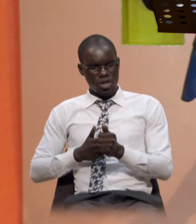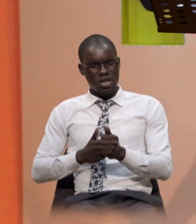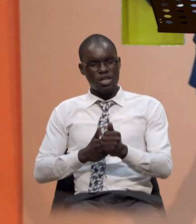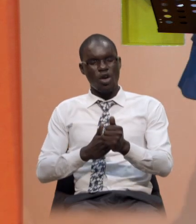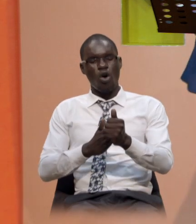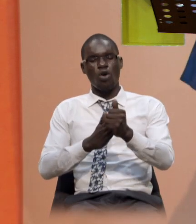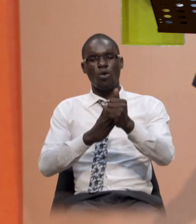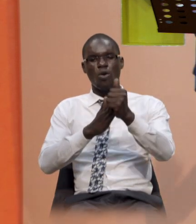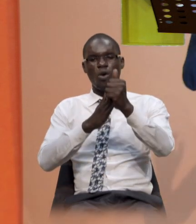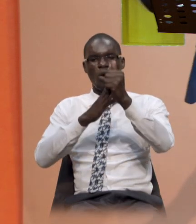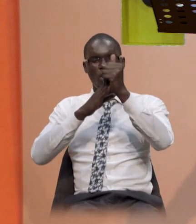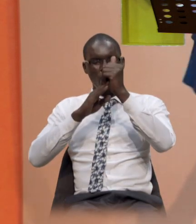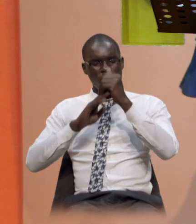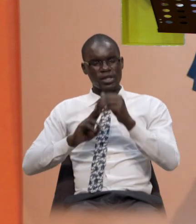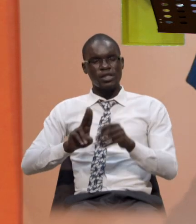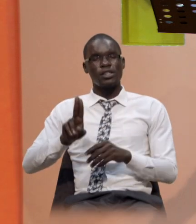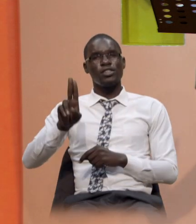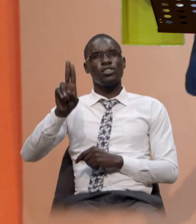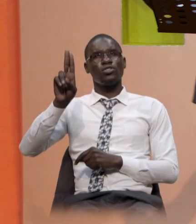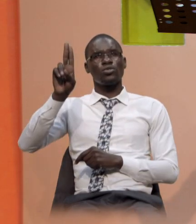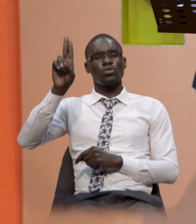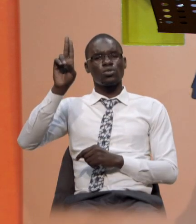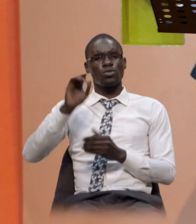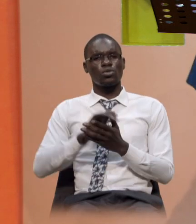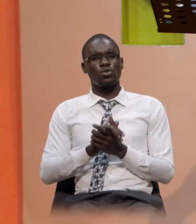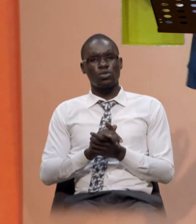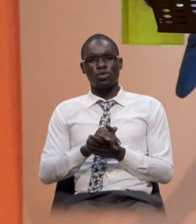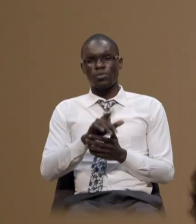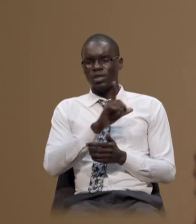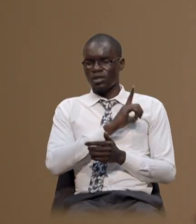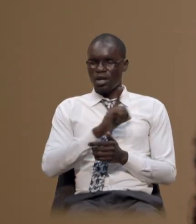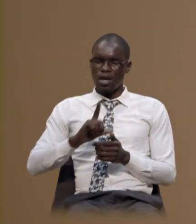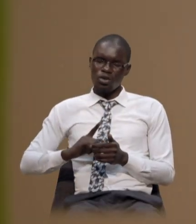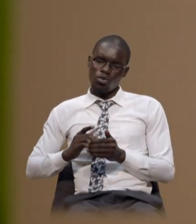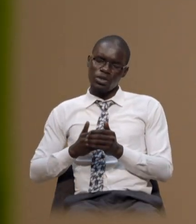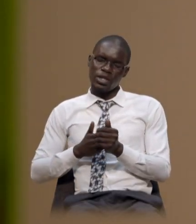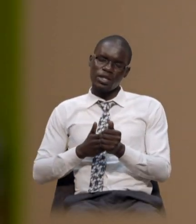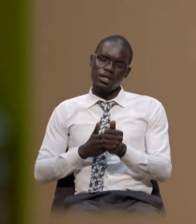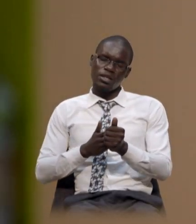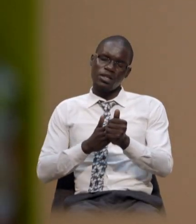Uniongoze juu, Bwana